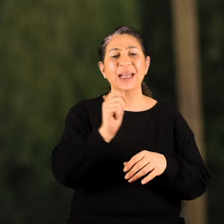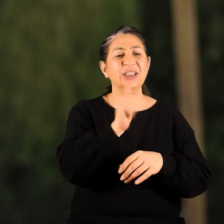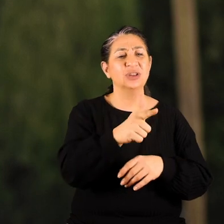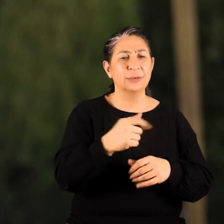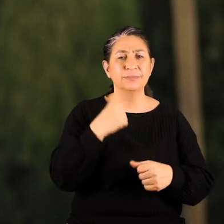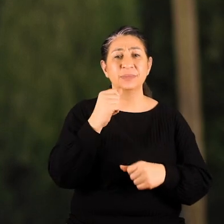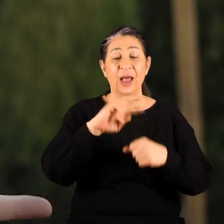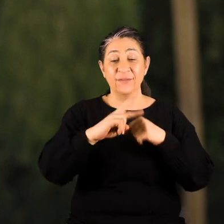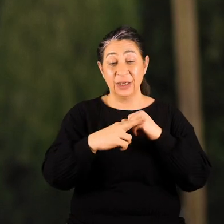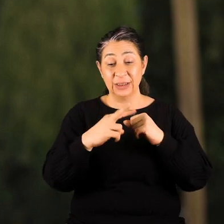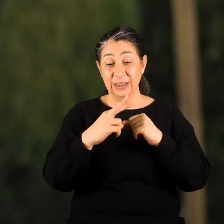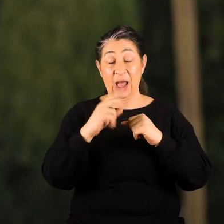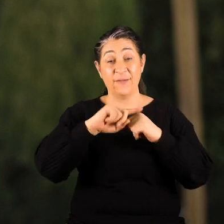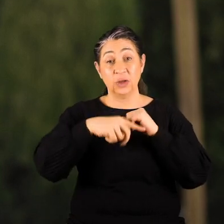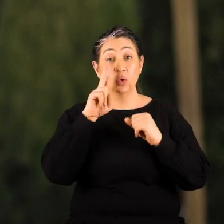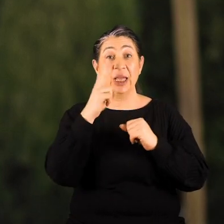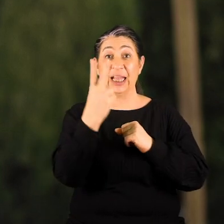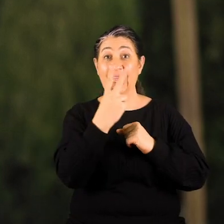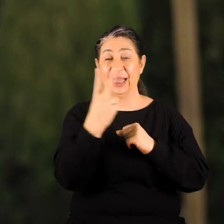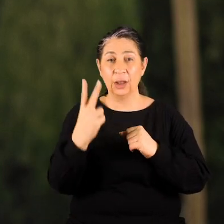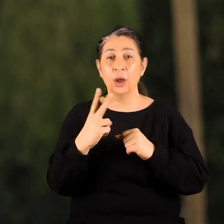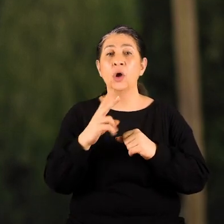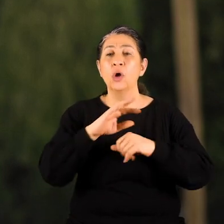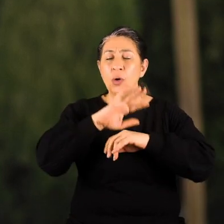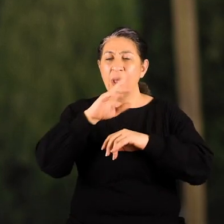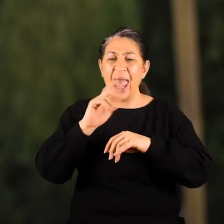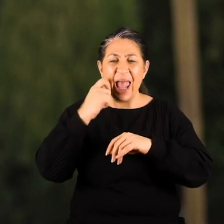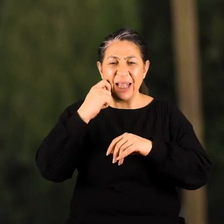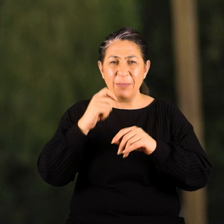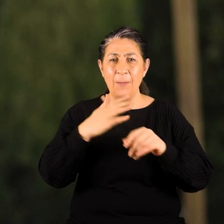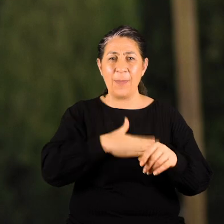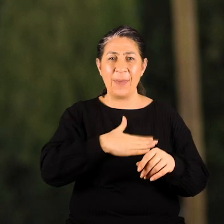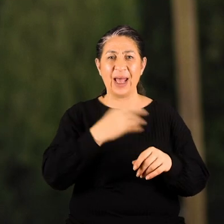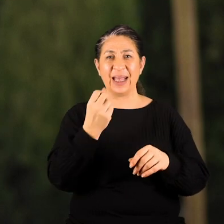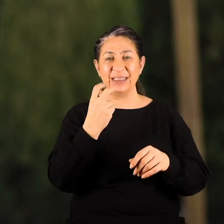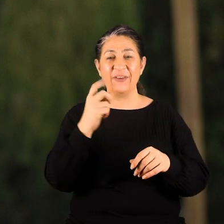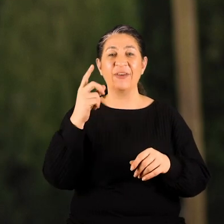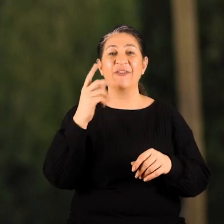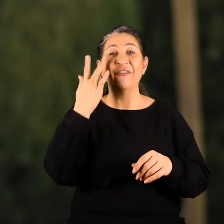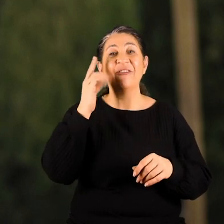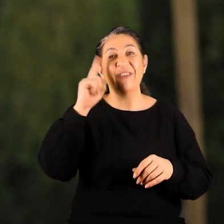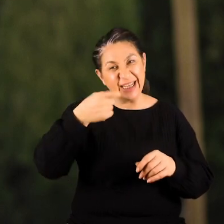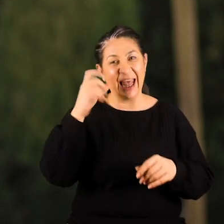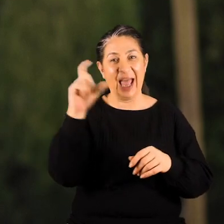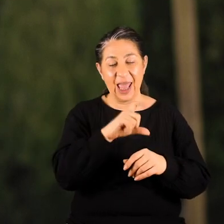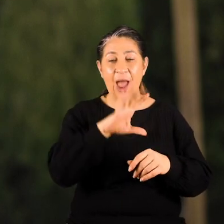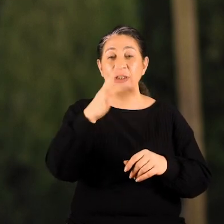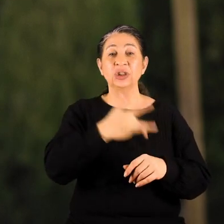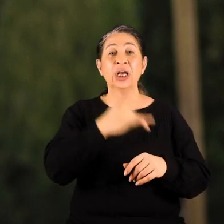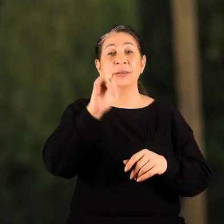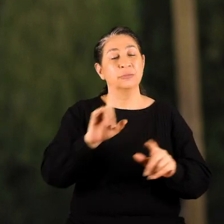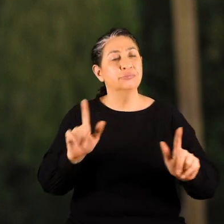ilçeye en az, hafta sonu ikişer ilçeye koştum. Böylece bütün Ekim'de, Ekim meme kanseri farkındalık ayı. Hı hı. Her yerde canlı